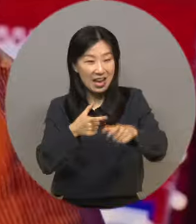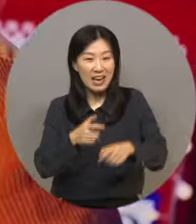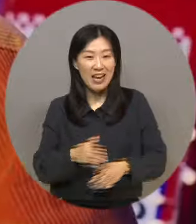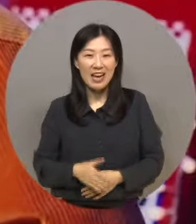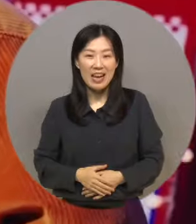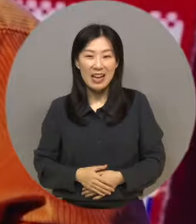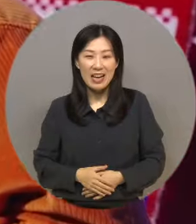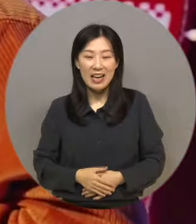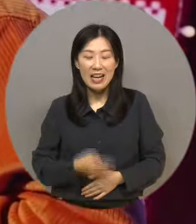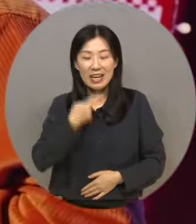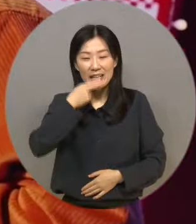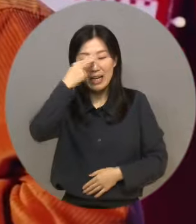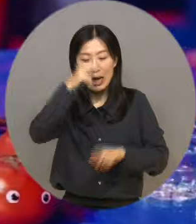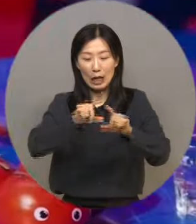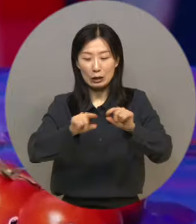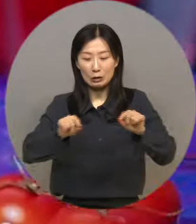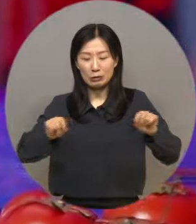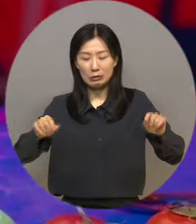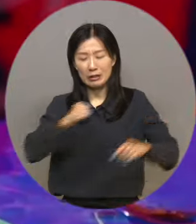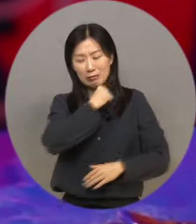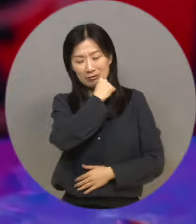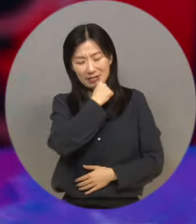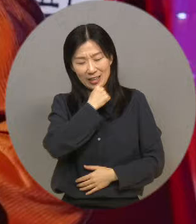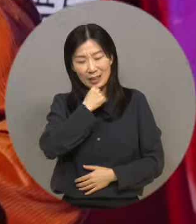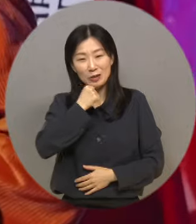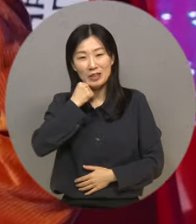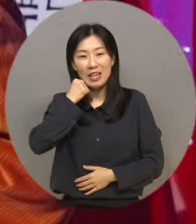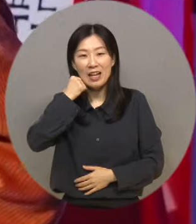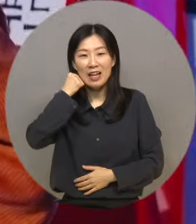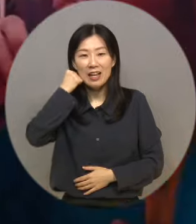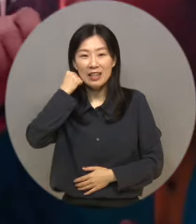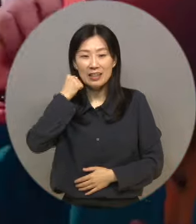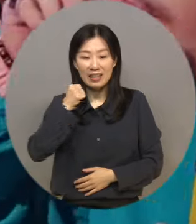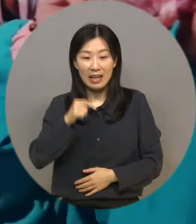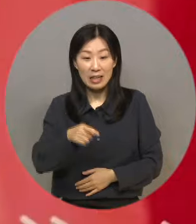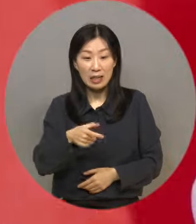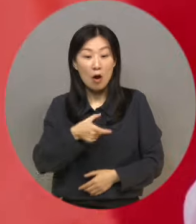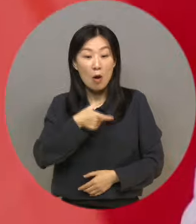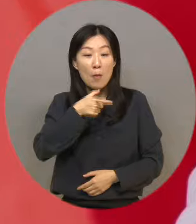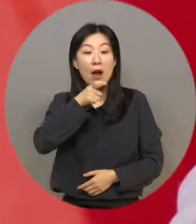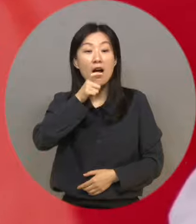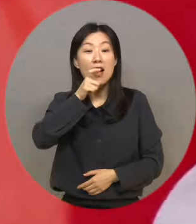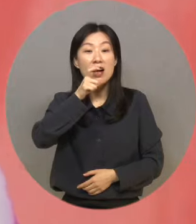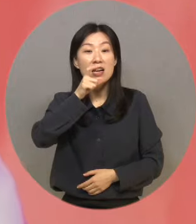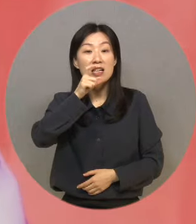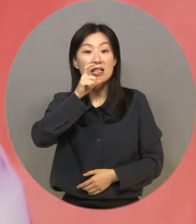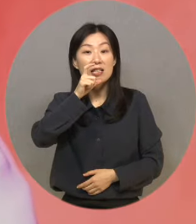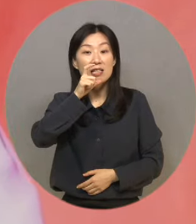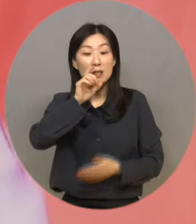안주가 끝내주잖아. 이거 마시면 우리